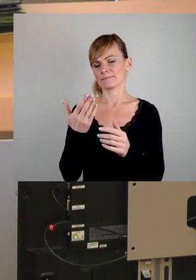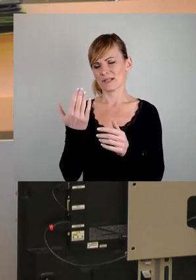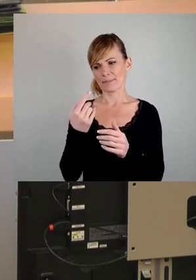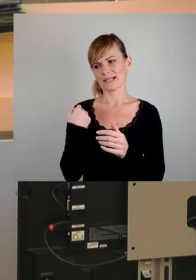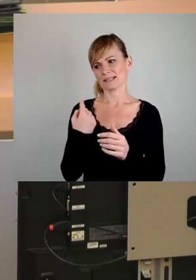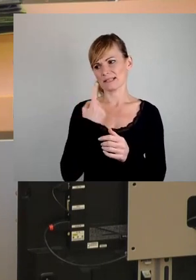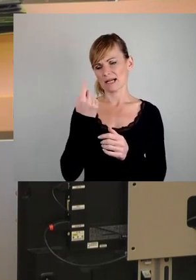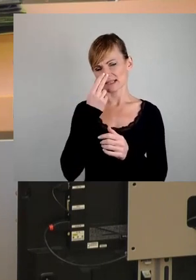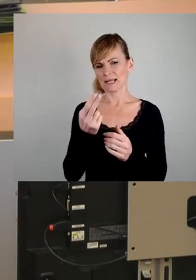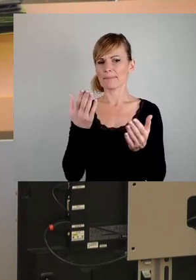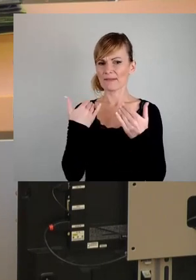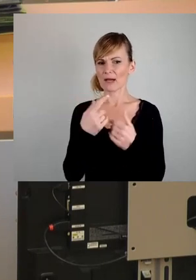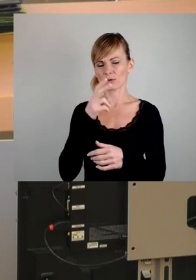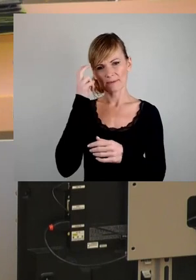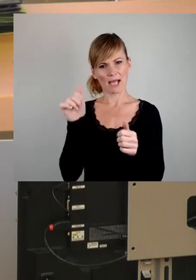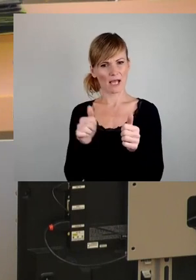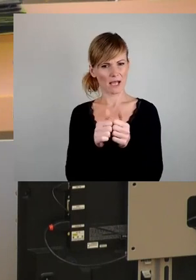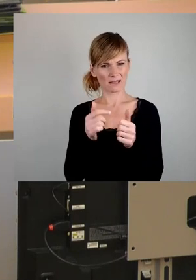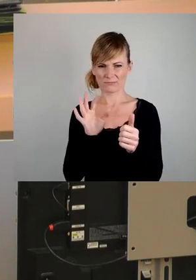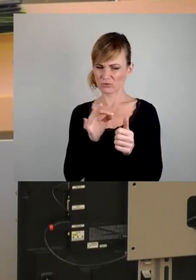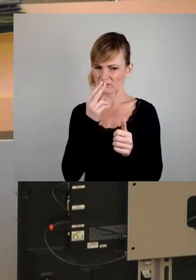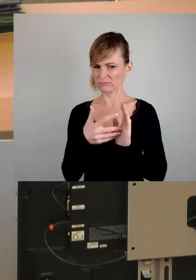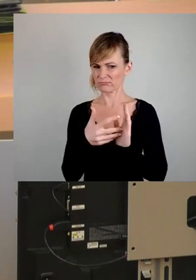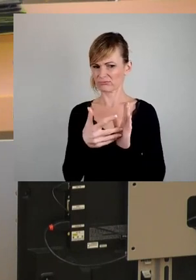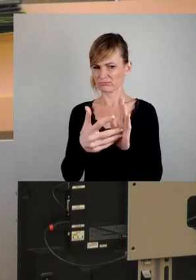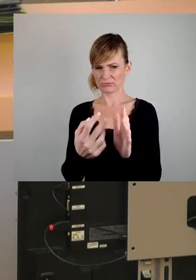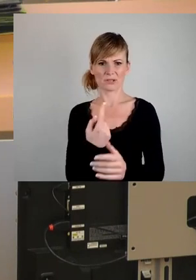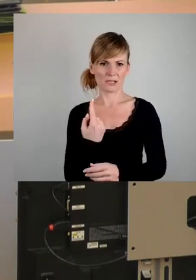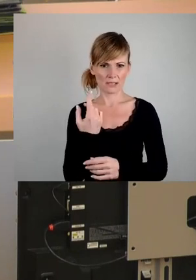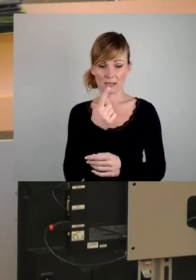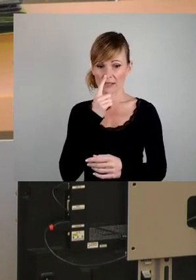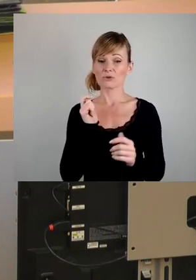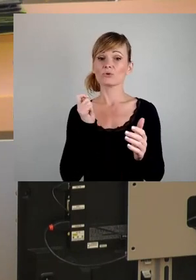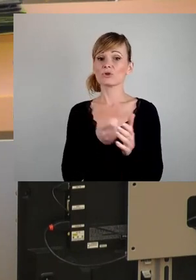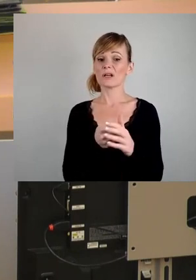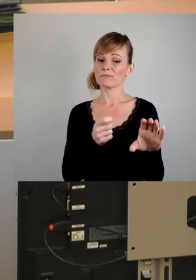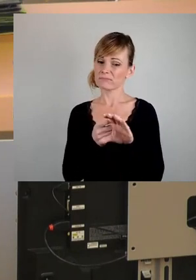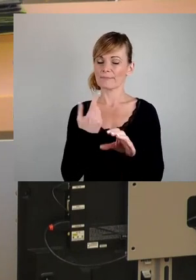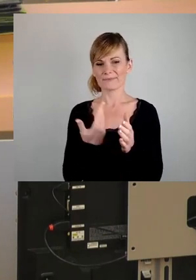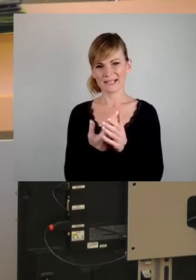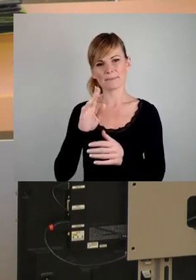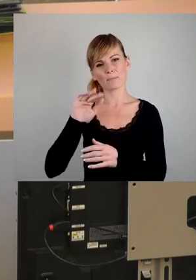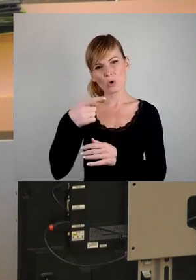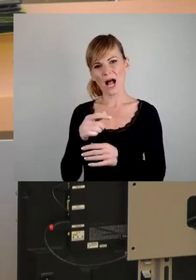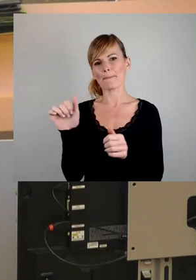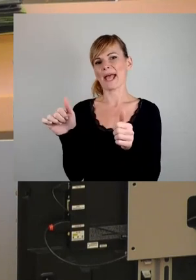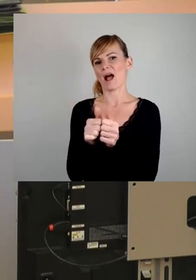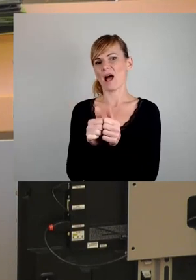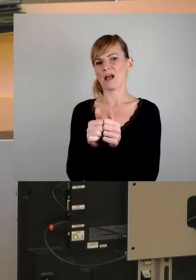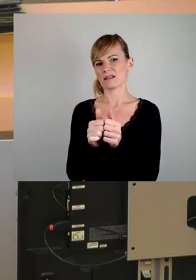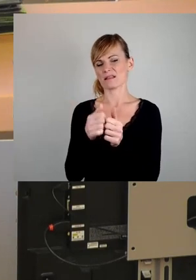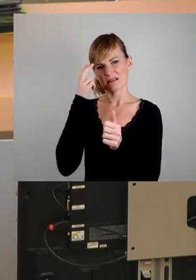Wenn wir also den Zuschlag dann entsprechend bekommen haben, dann ist es gut, wenn es auch diesen Buga-Beirat geben wird, der im Rahmen